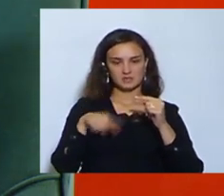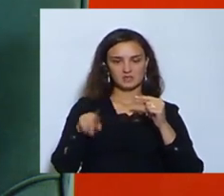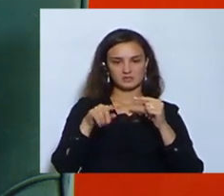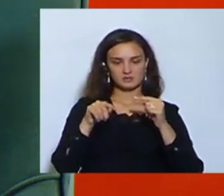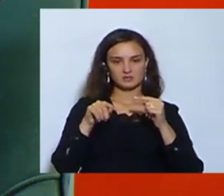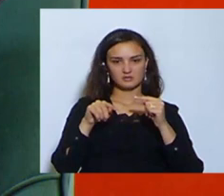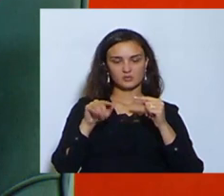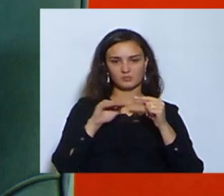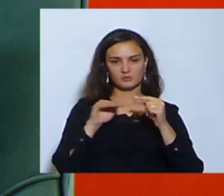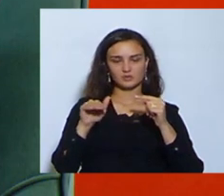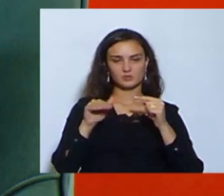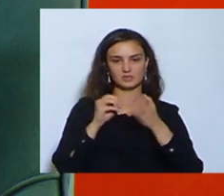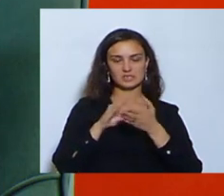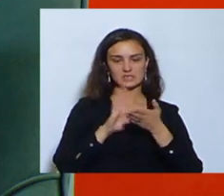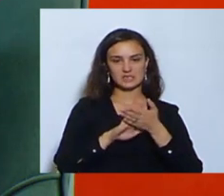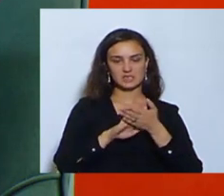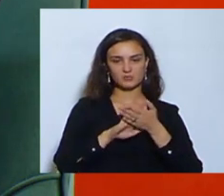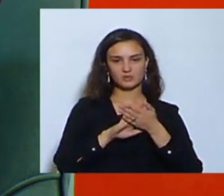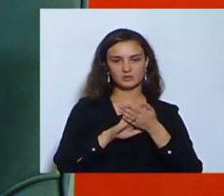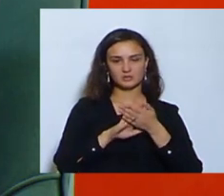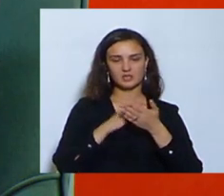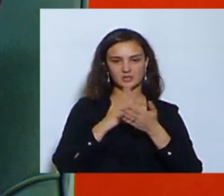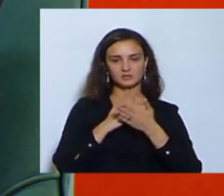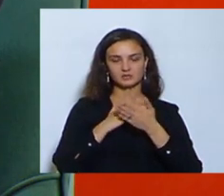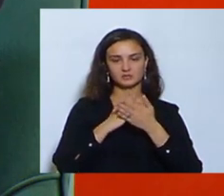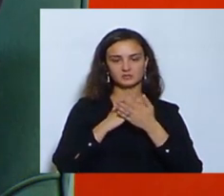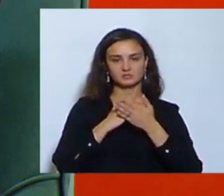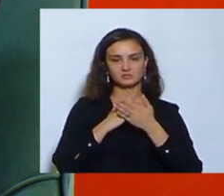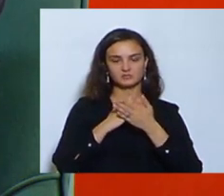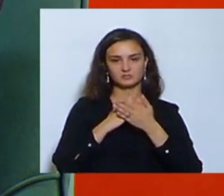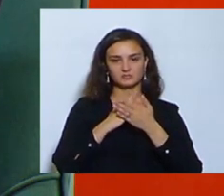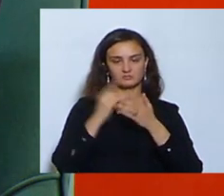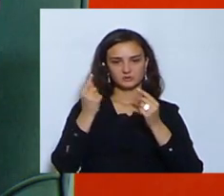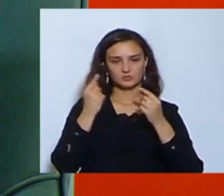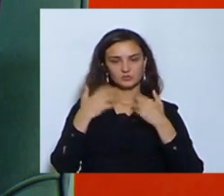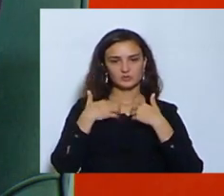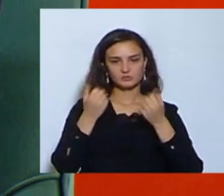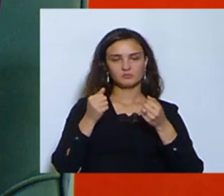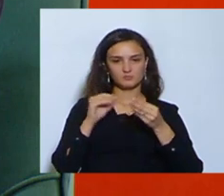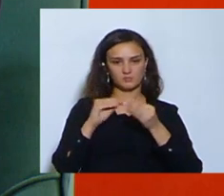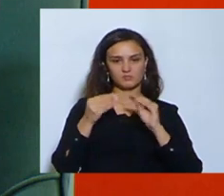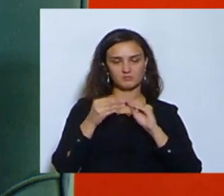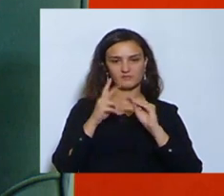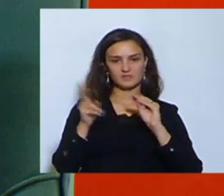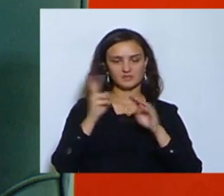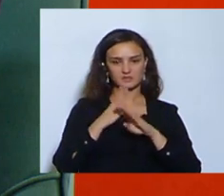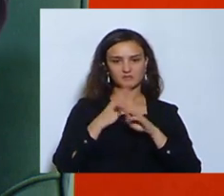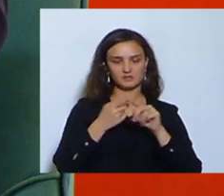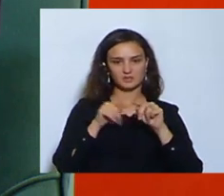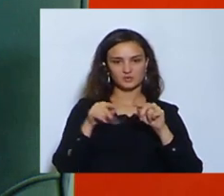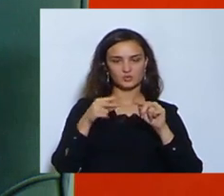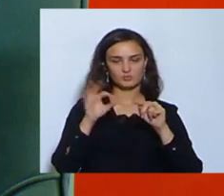ადამიანსაც ოფიციალურად რეგისტრირებულად არის, ესე იგი, ფსიქიკური ჯანმრთელობის პრობლემები, ვისაც აქვს, ეს